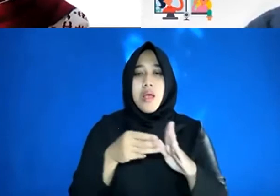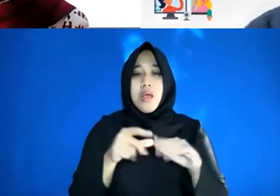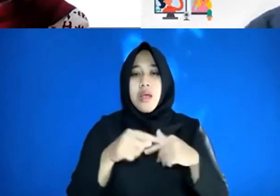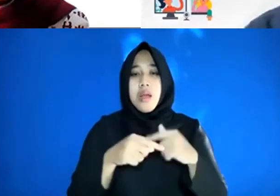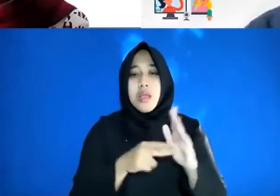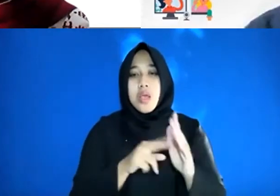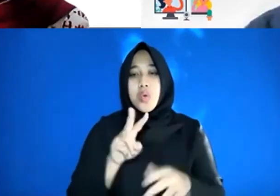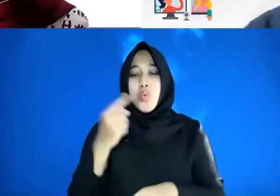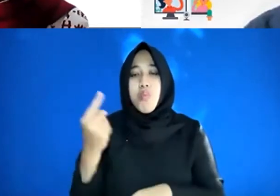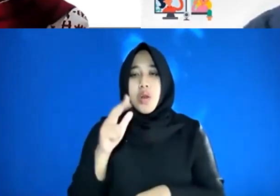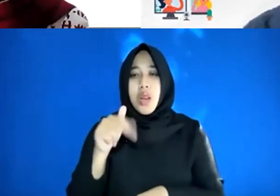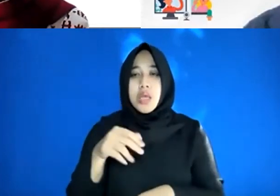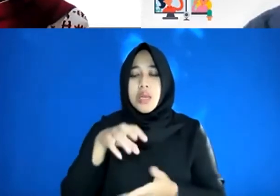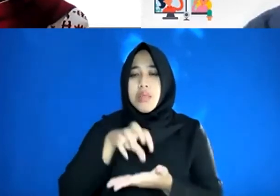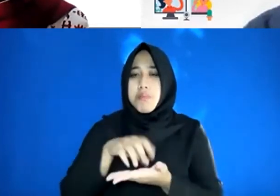wilayah